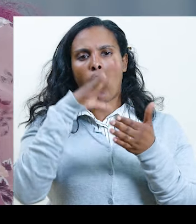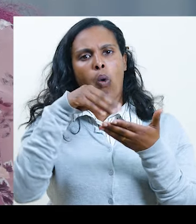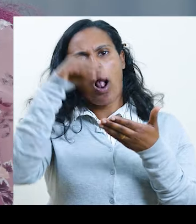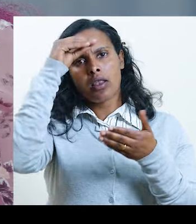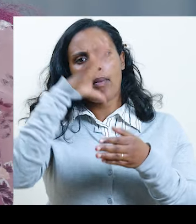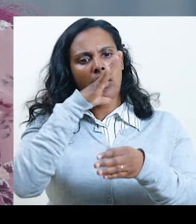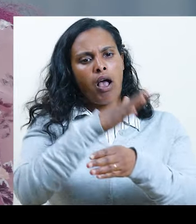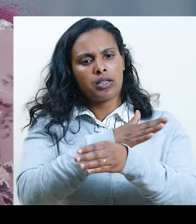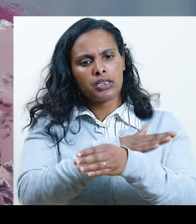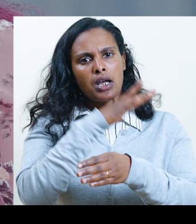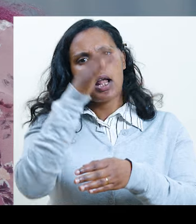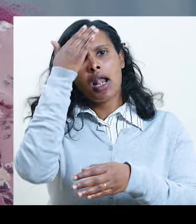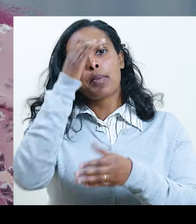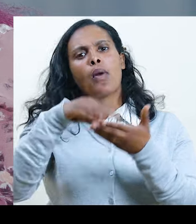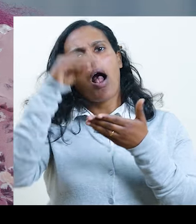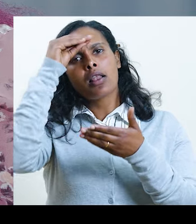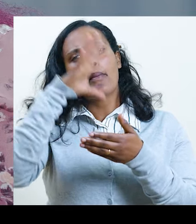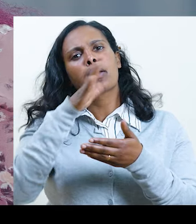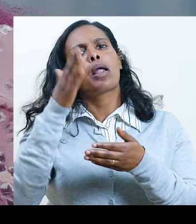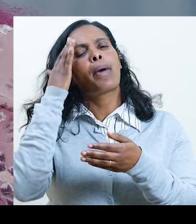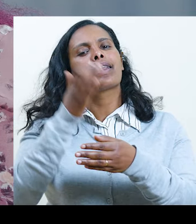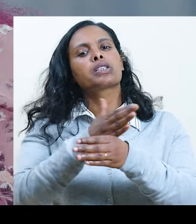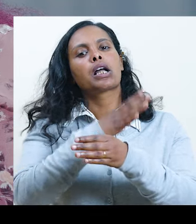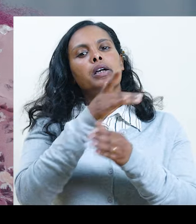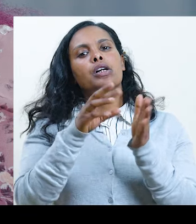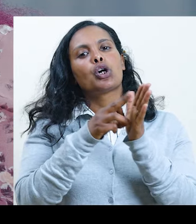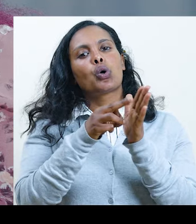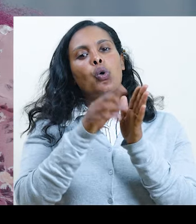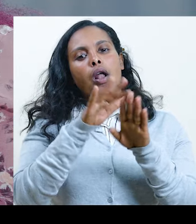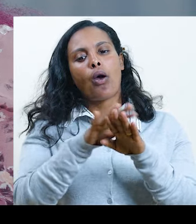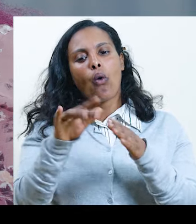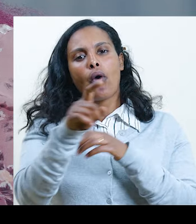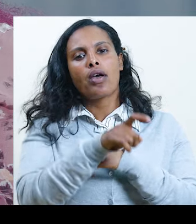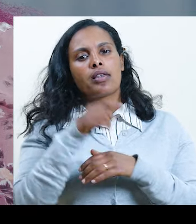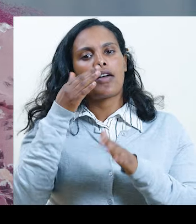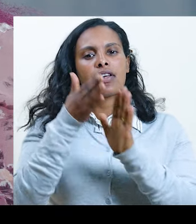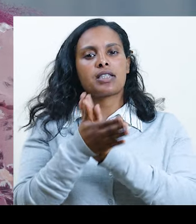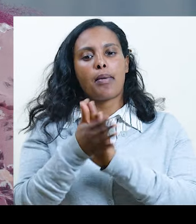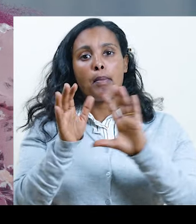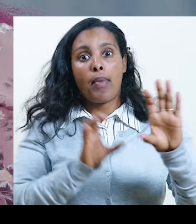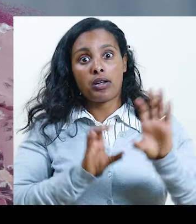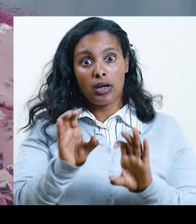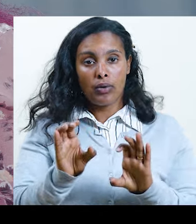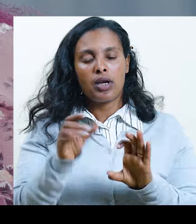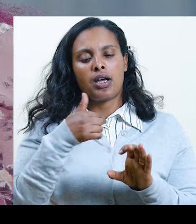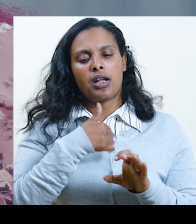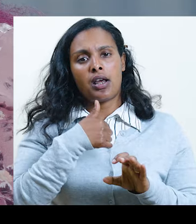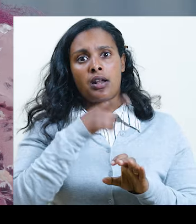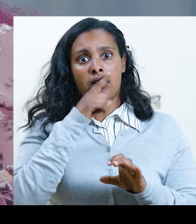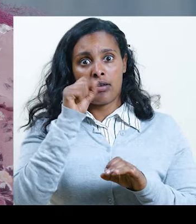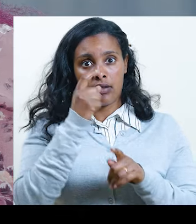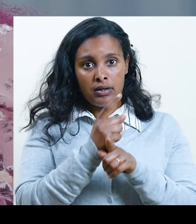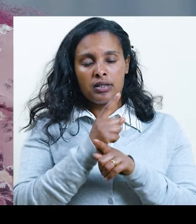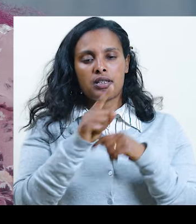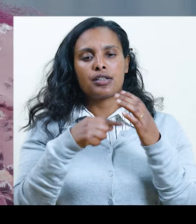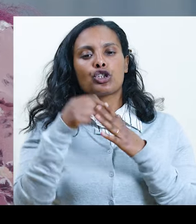ሰው ካልተማረበት፣ ስለዚህ ለምንድን ነው ያልተማረው? እኔ እዚህ ጋር ህጉ ላይ ሆኜ ተፈጻሚ የማደርገው እኔ